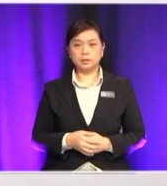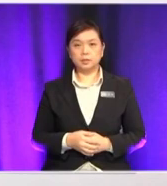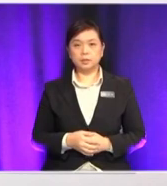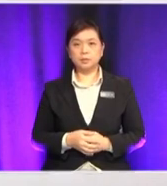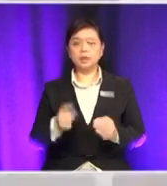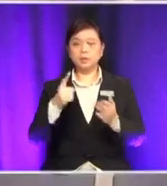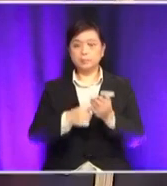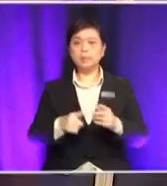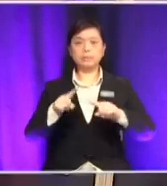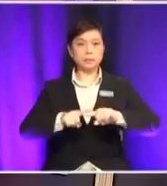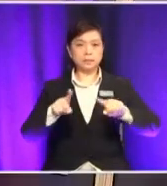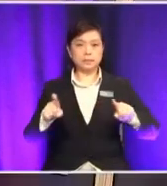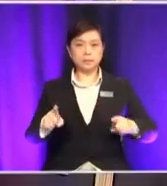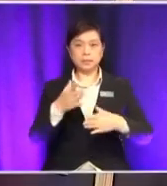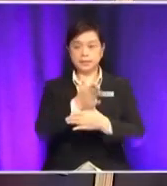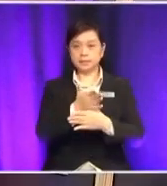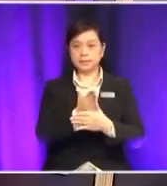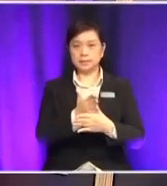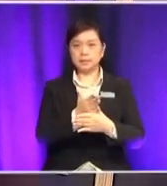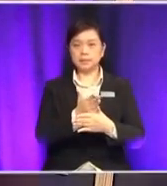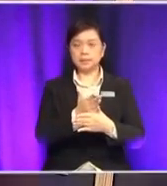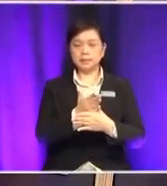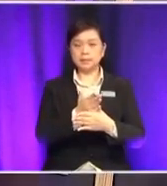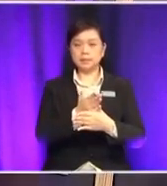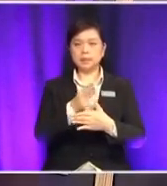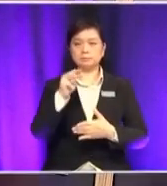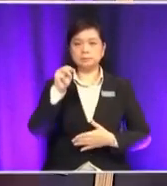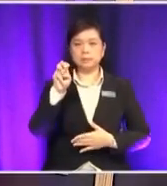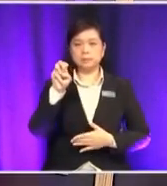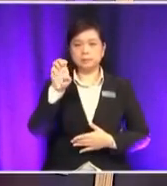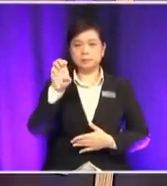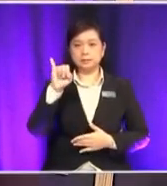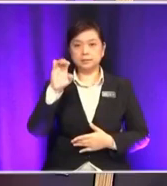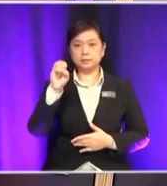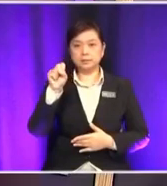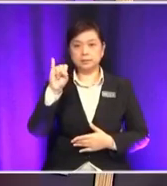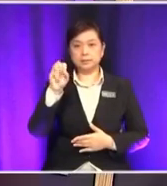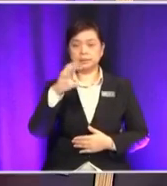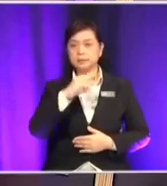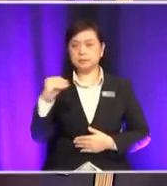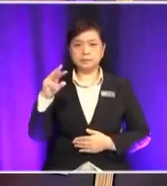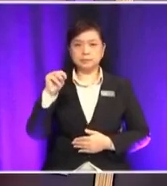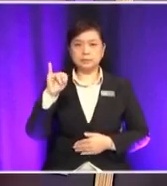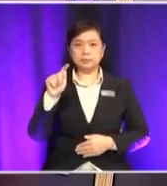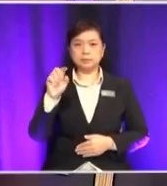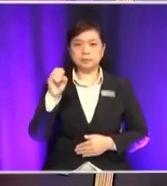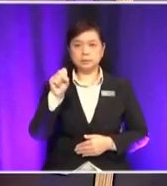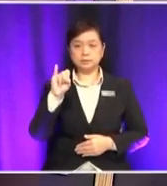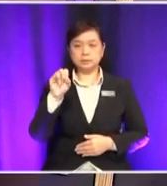perbedaan antara mitosis dengan meiosis inilah cara yang paling senang untuk murid eh mendapat